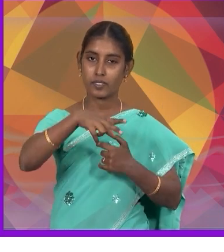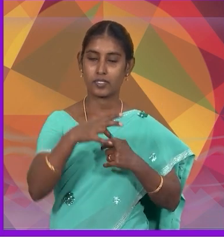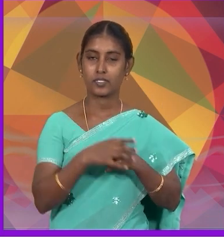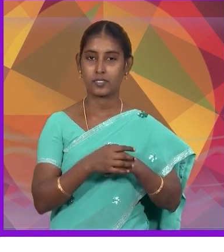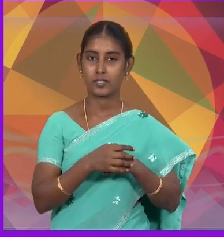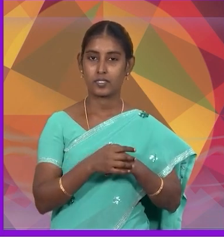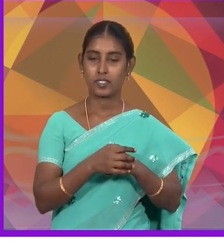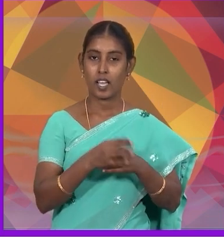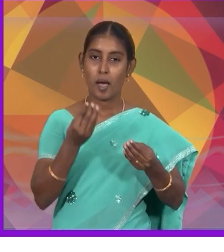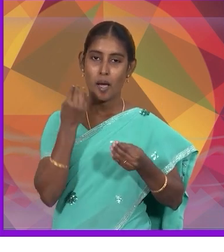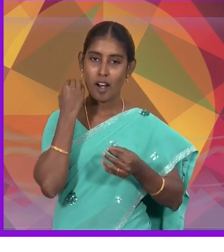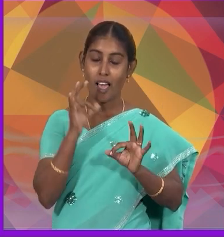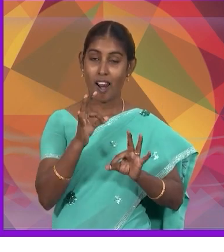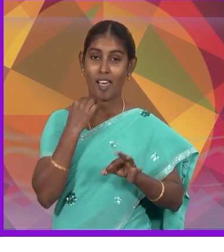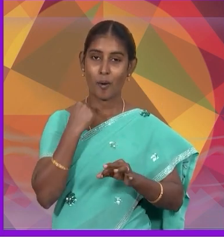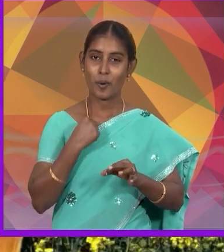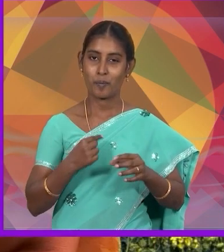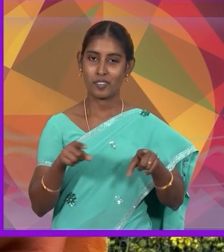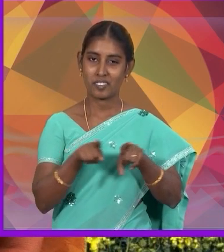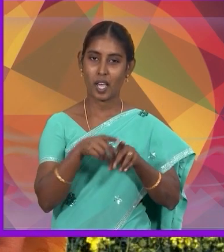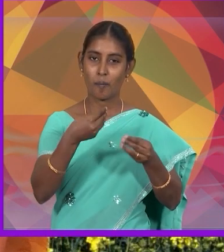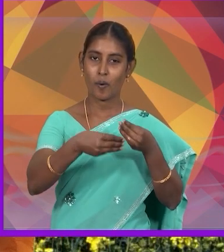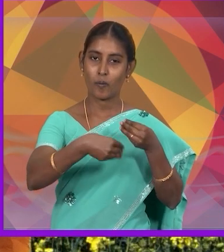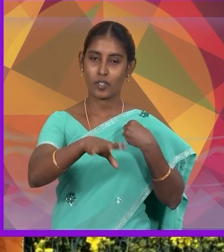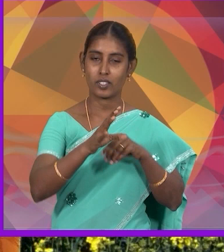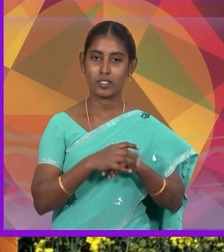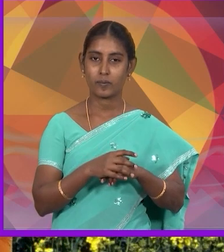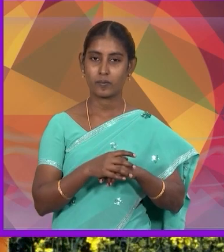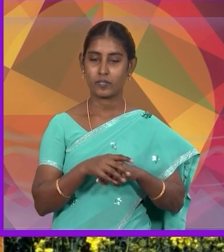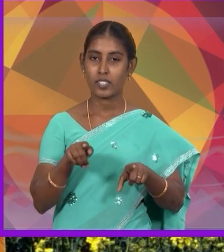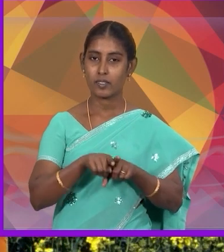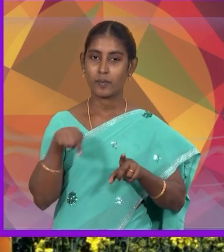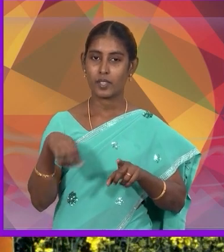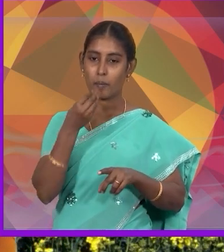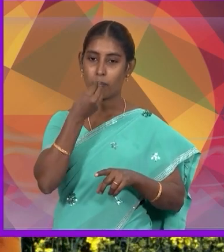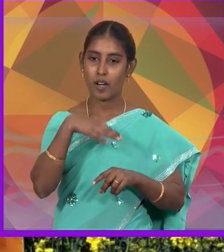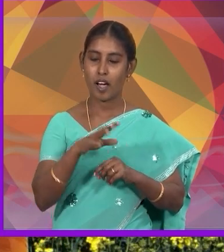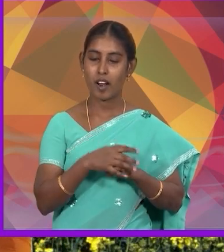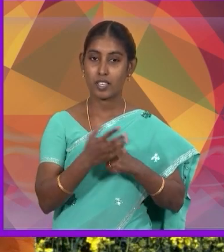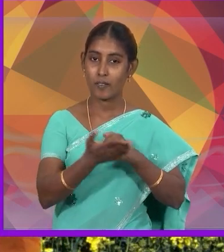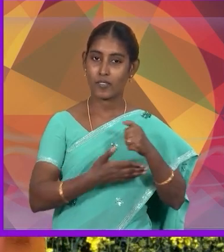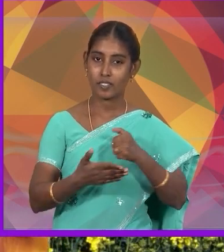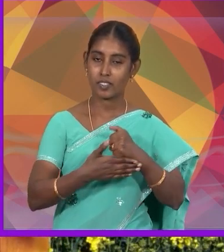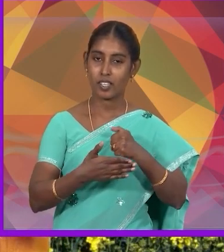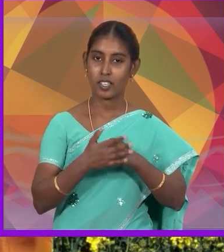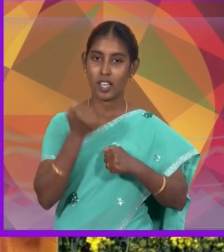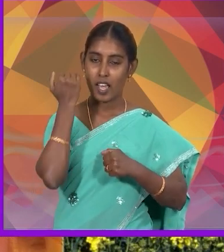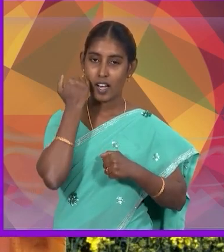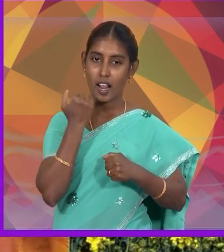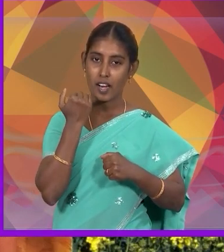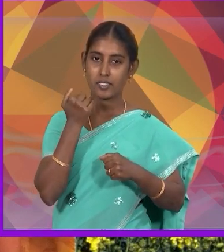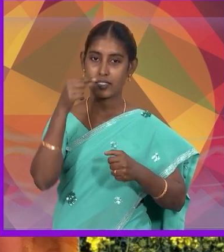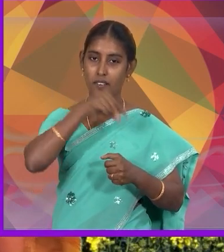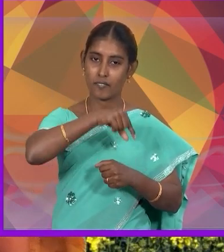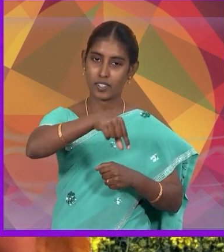நெல் மணிகள் மணிமணியா உதிர்ந்தன. இப்ப இந்த பாடல்ல உழவு தொழில அந்த ஒரு நெல்லை வந்து விதைச்சி